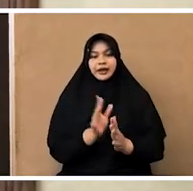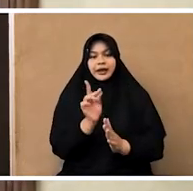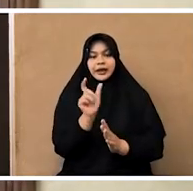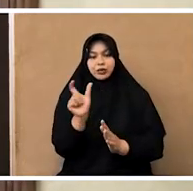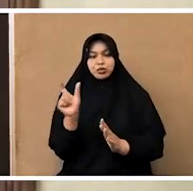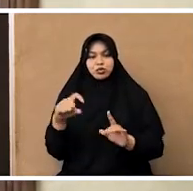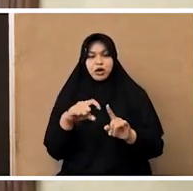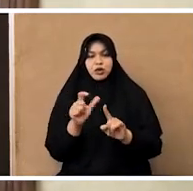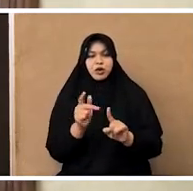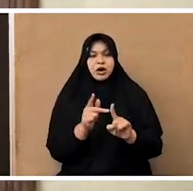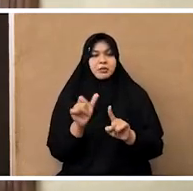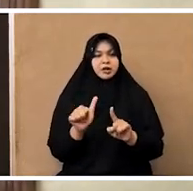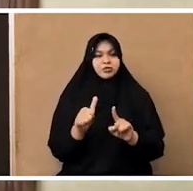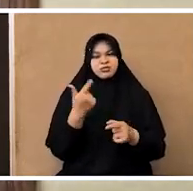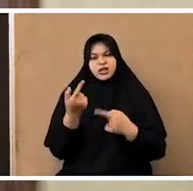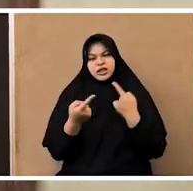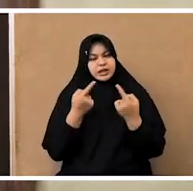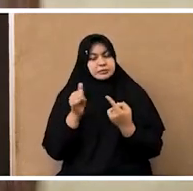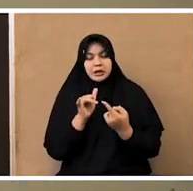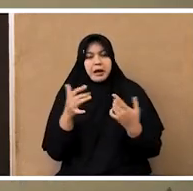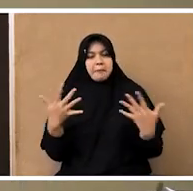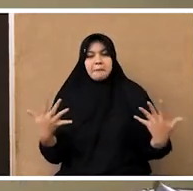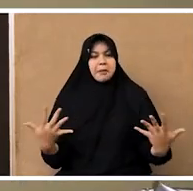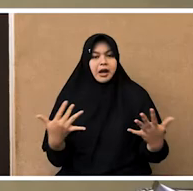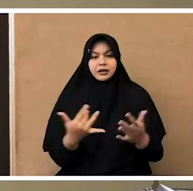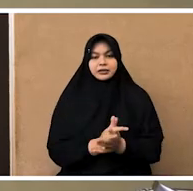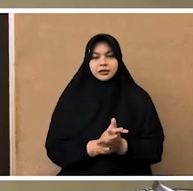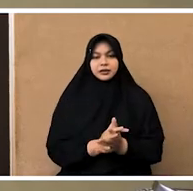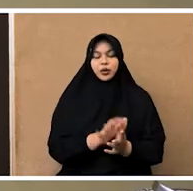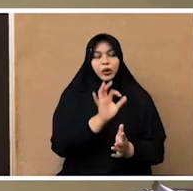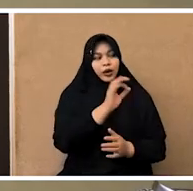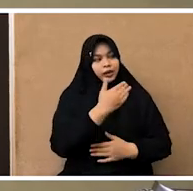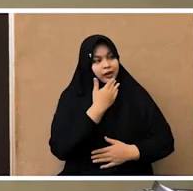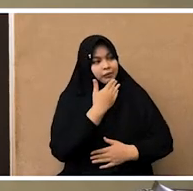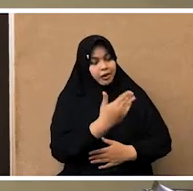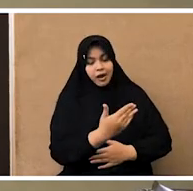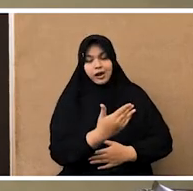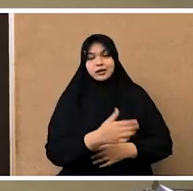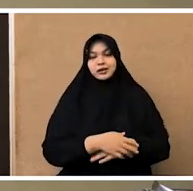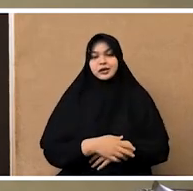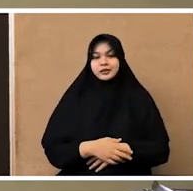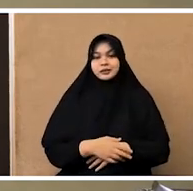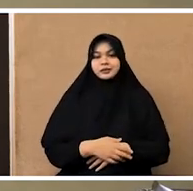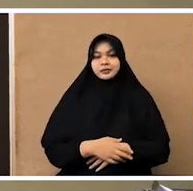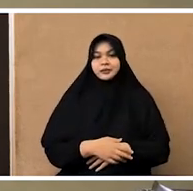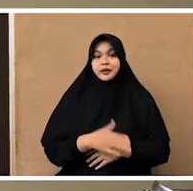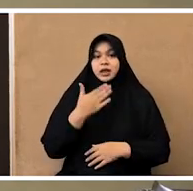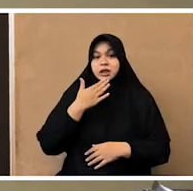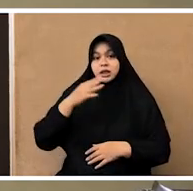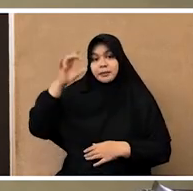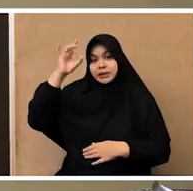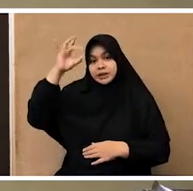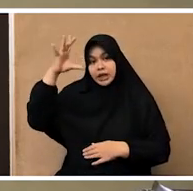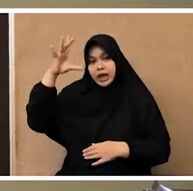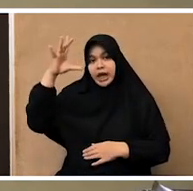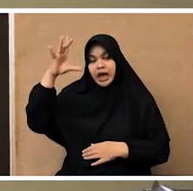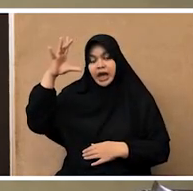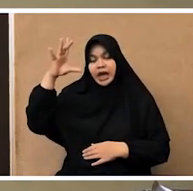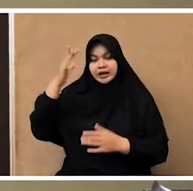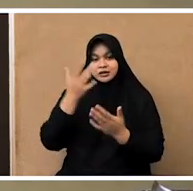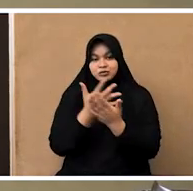masterli saya persilahkan ya terima kasih selamat siang buat